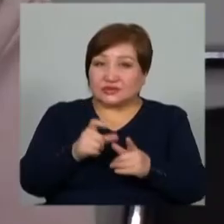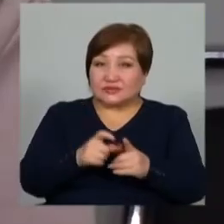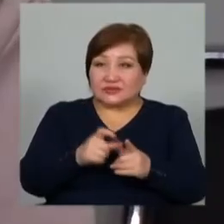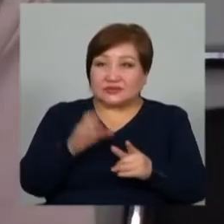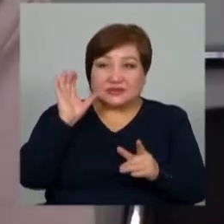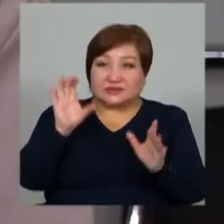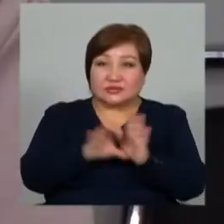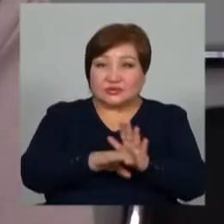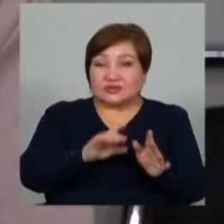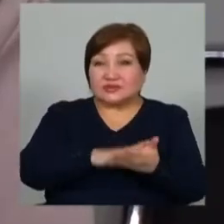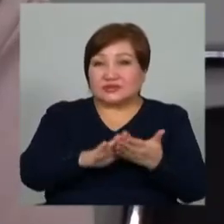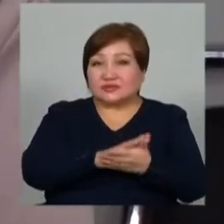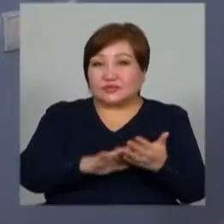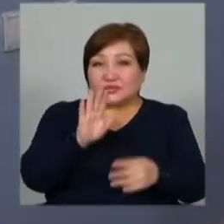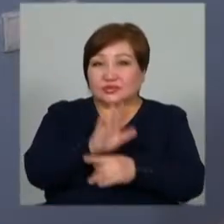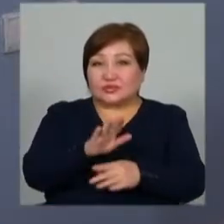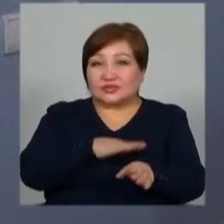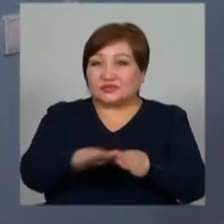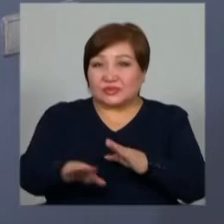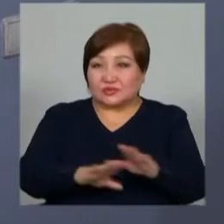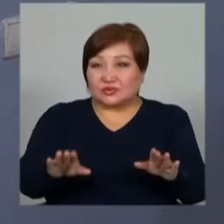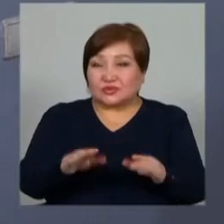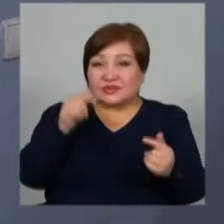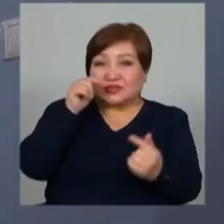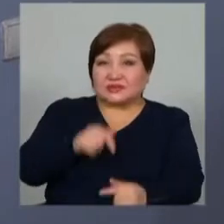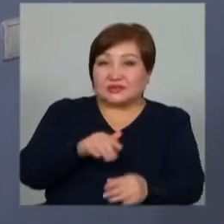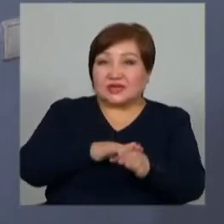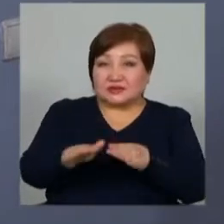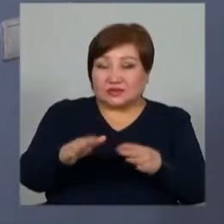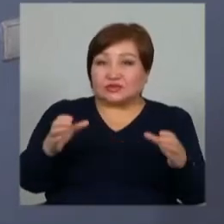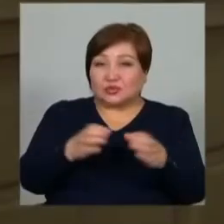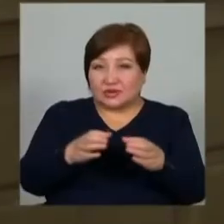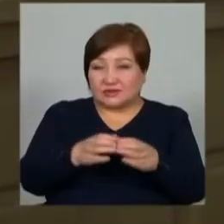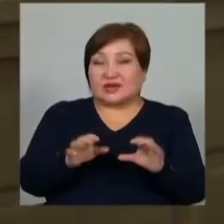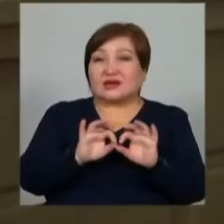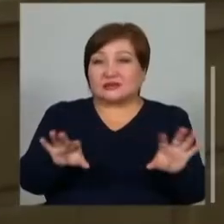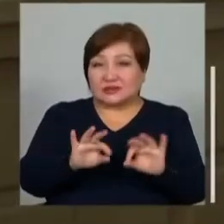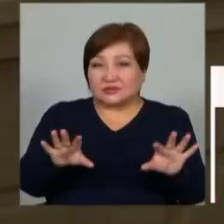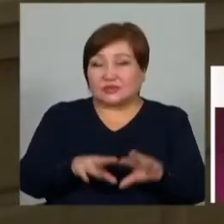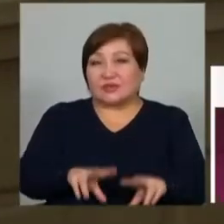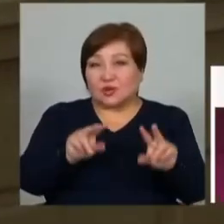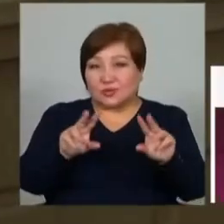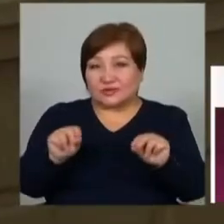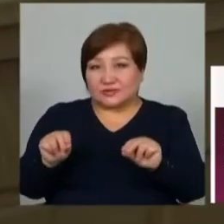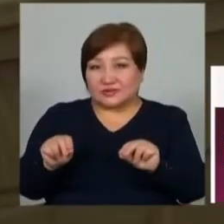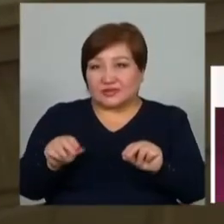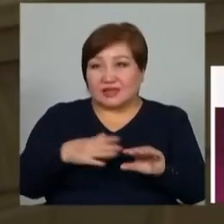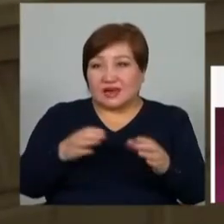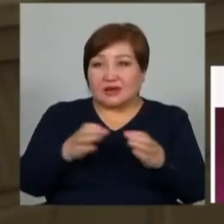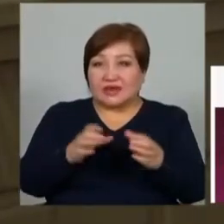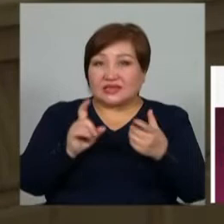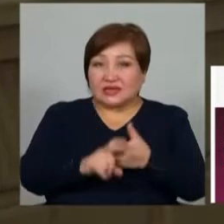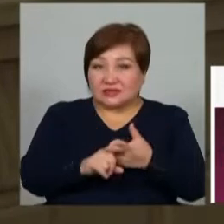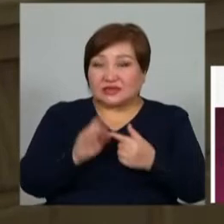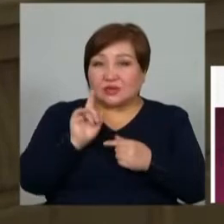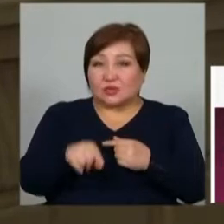қысқа қайырды. Десе де бұл мәселені тиісті атқарушы органдарға жеткіземіз деп уәде берді. Компанияға қатысты біз оның